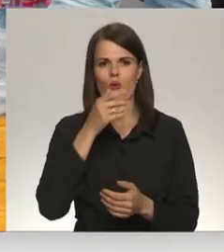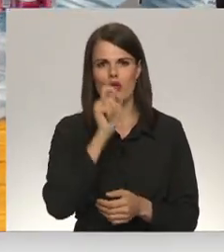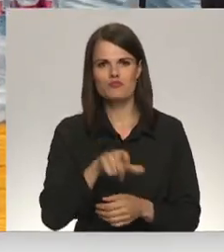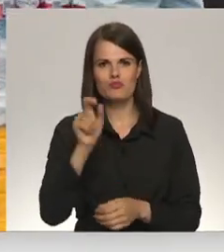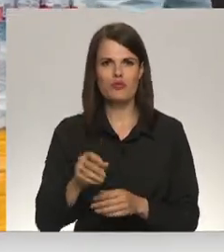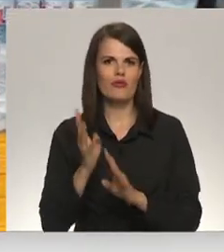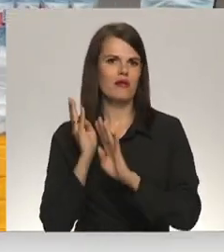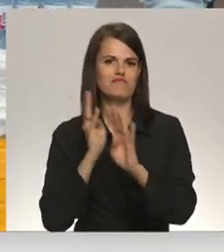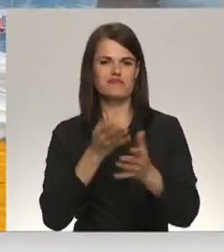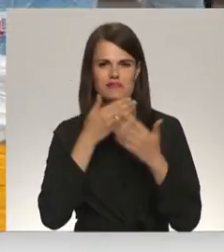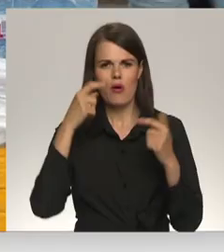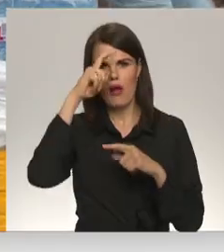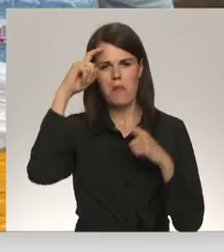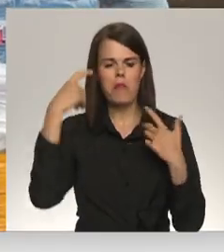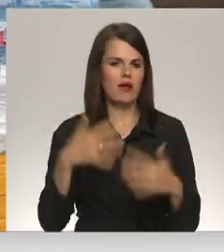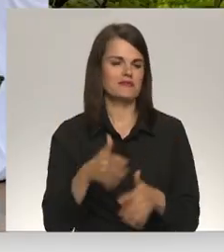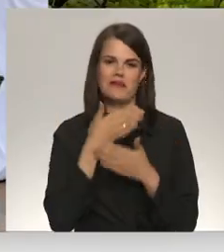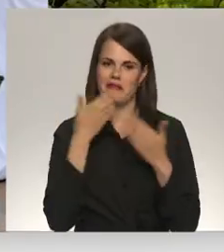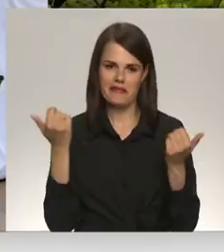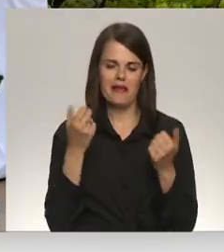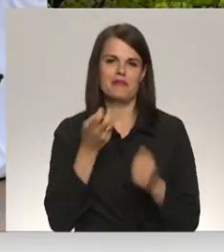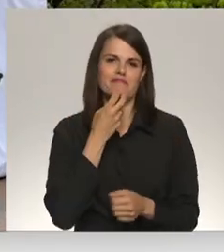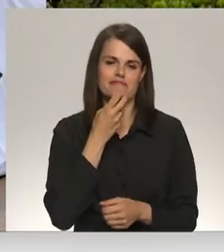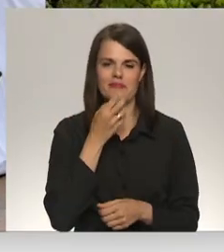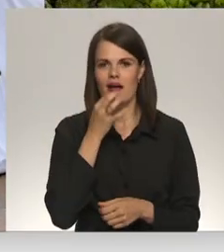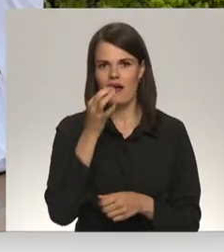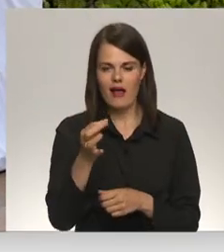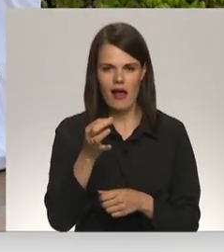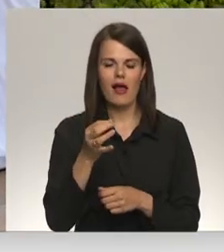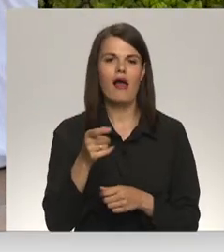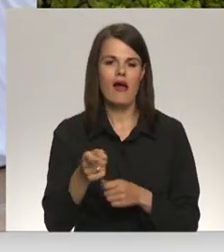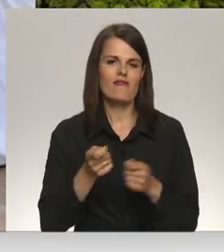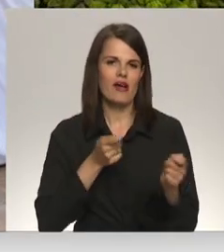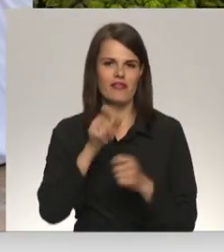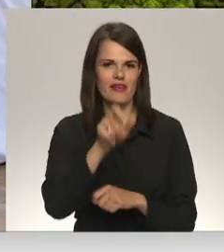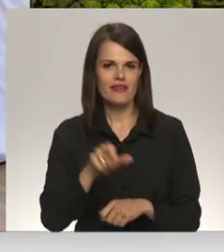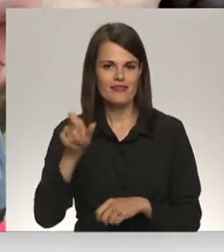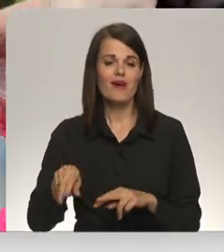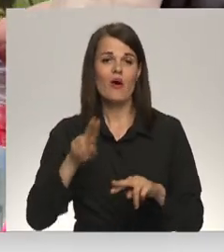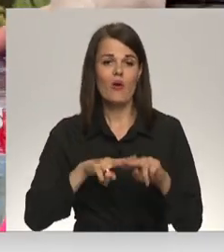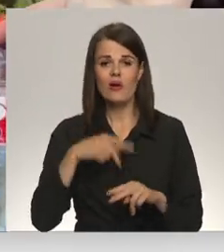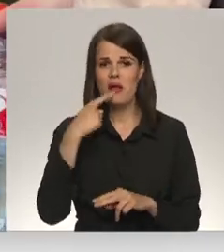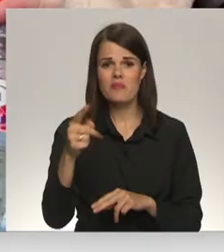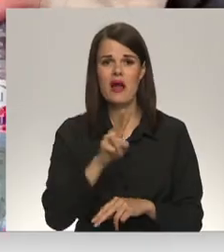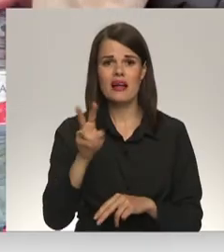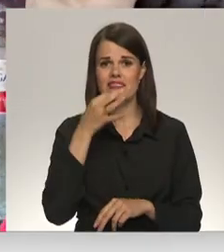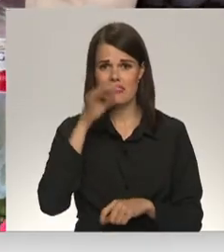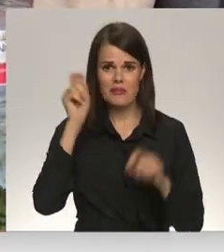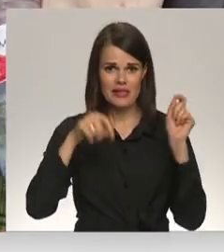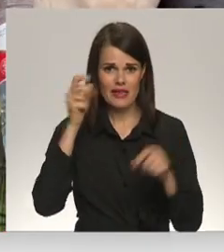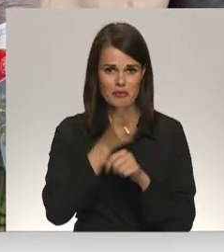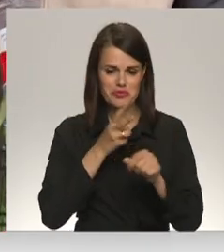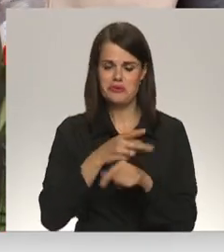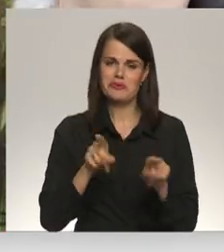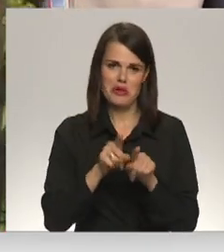un par pārkaršanu arī neviens nesūdzējās. Smejoties, saka maratona brīvprātīgiem, un arī tie, kuriem lietu skriet nepatīk, nenožēlo